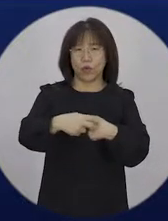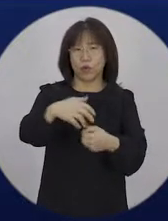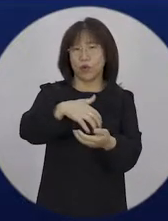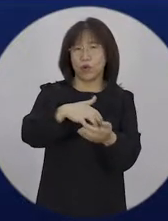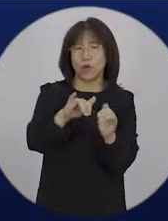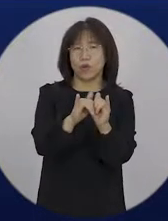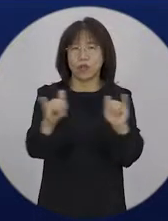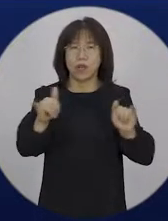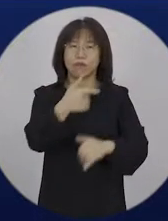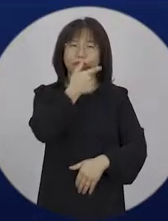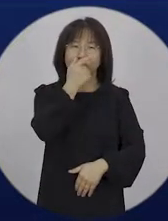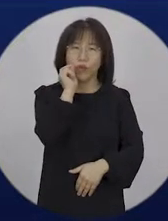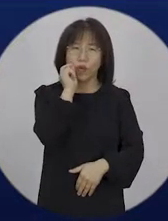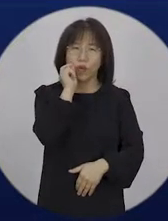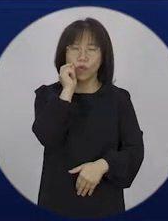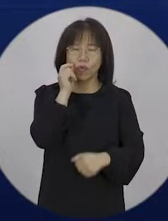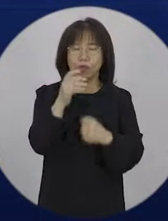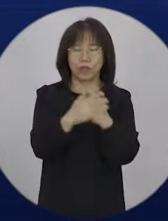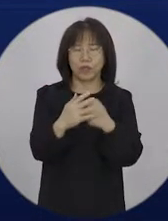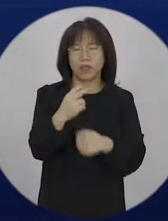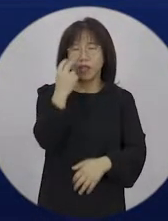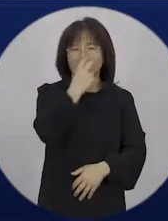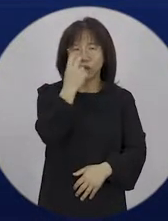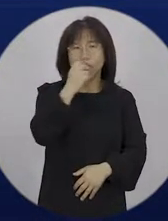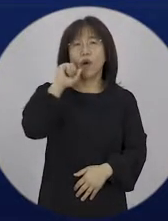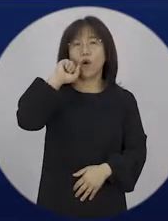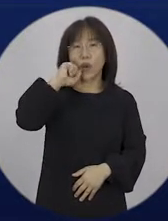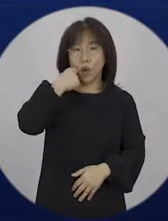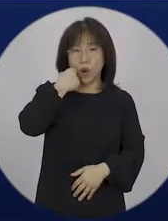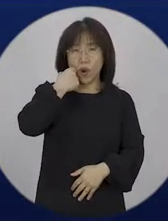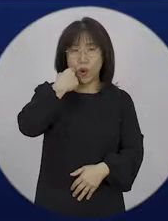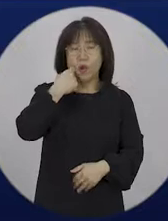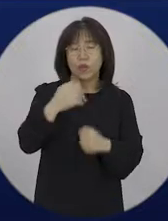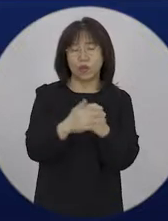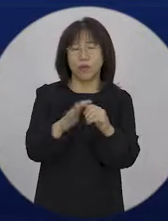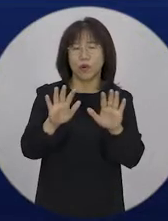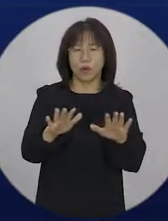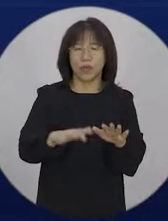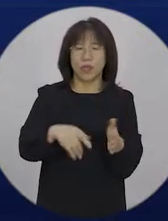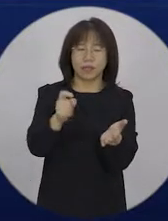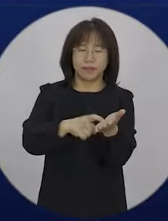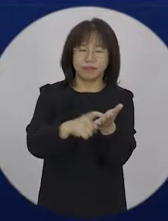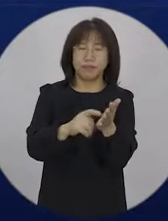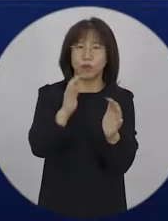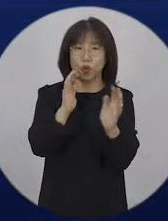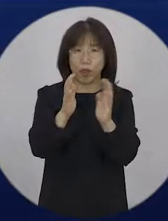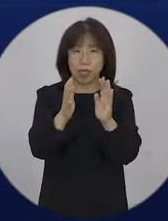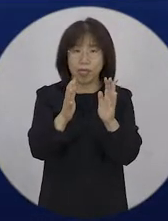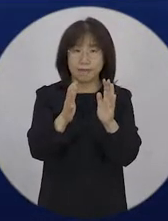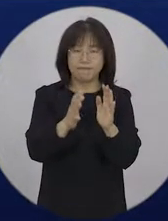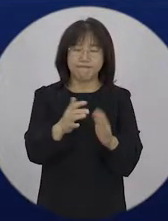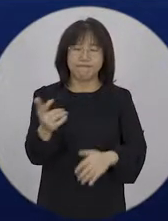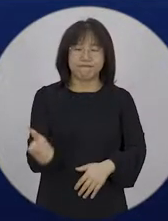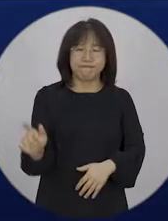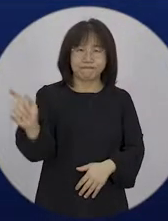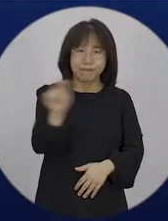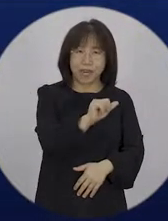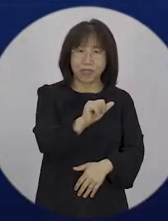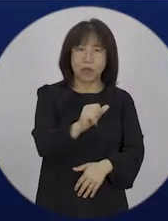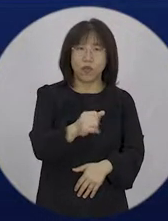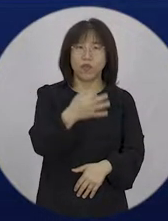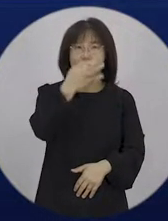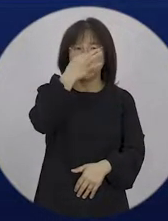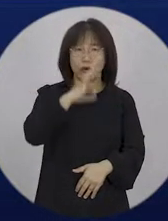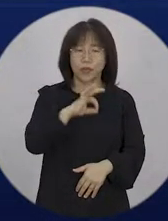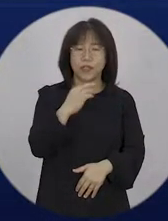대응에 어려움이 많은데요 예상 서구가 코론 알고 긴급 대책회의를 열고 신속하고 효율적인 역학 조사를 위한